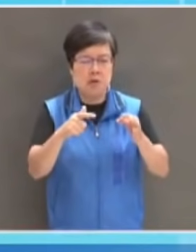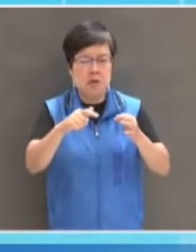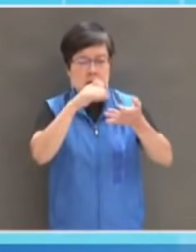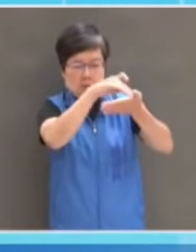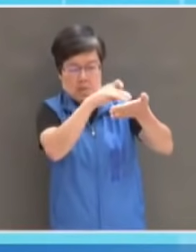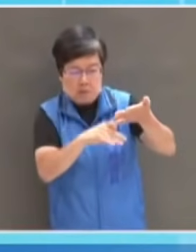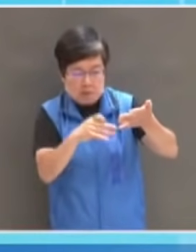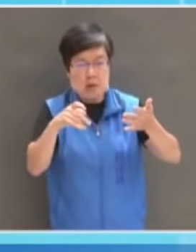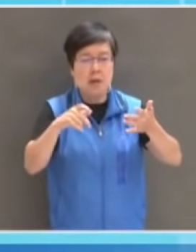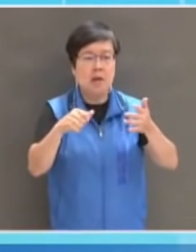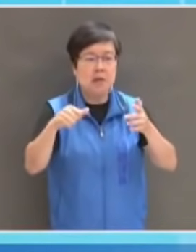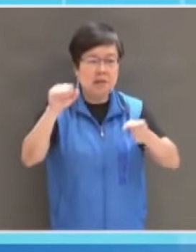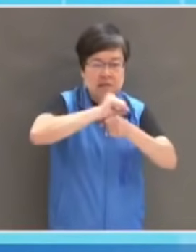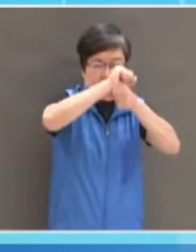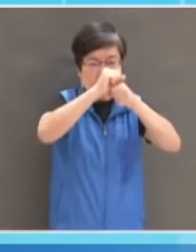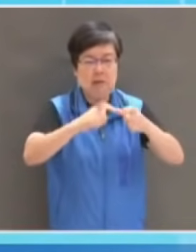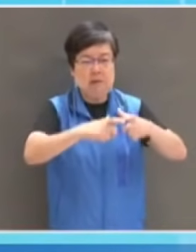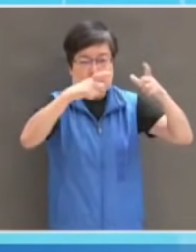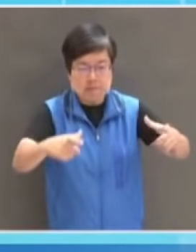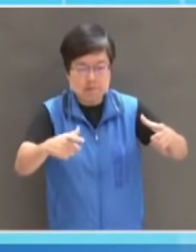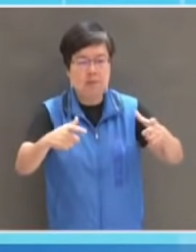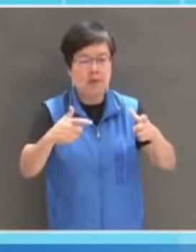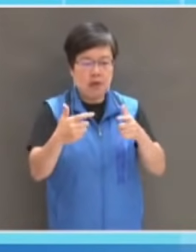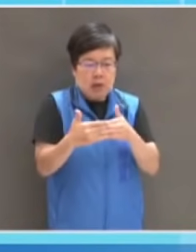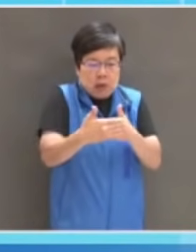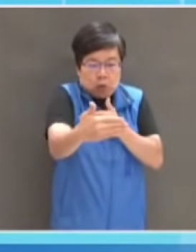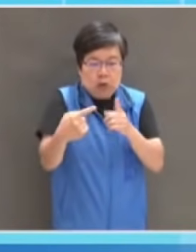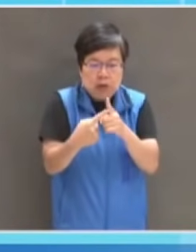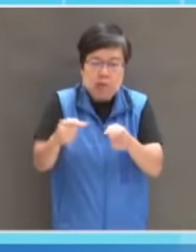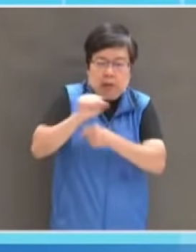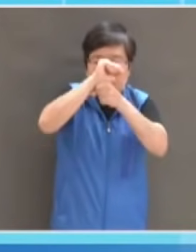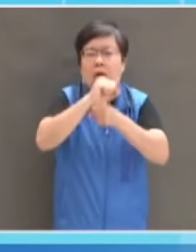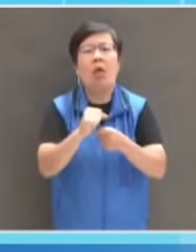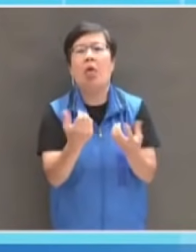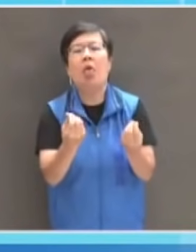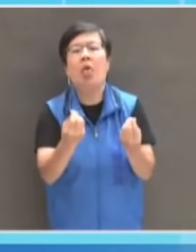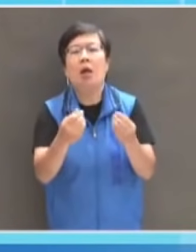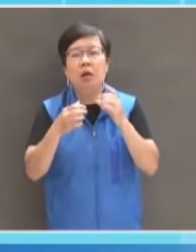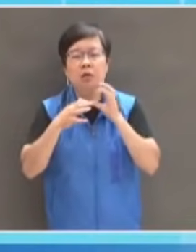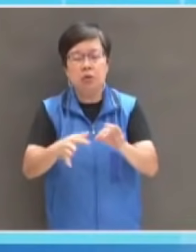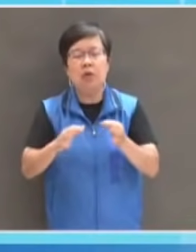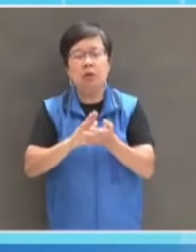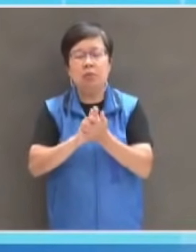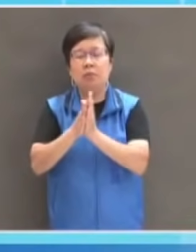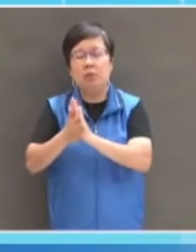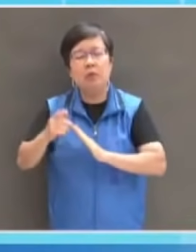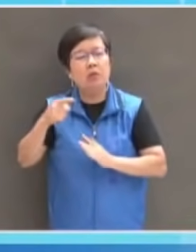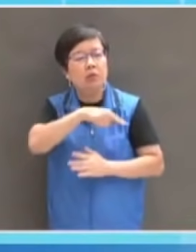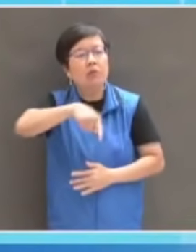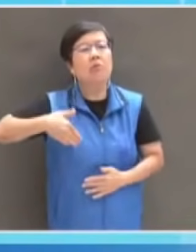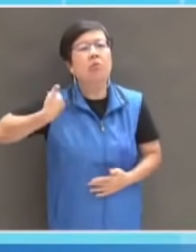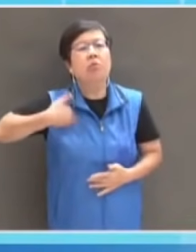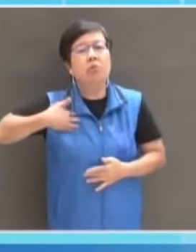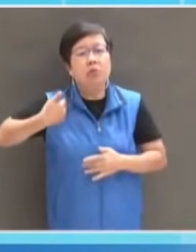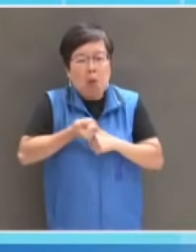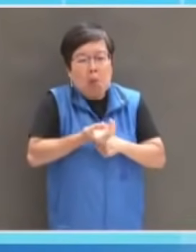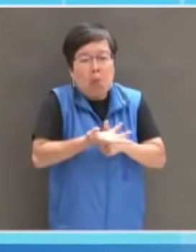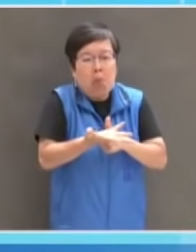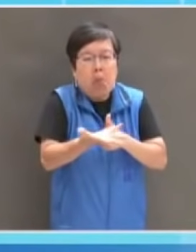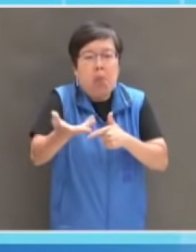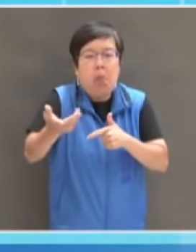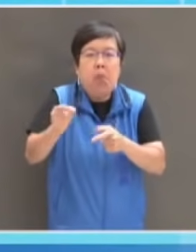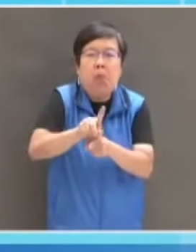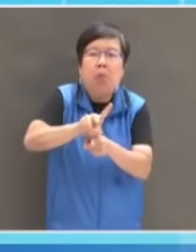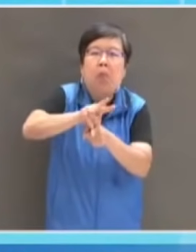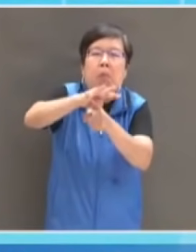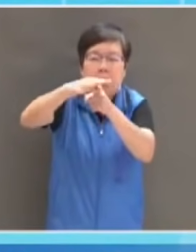离，让整个病毒迅速的大幅度的扩展，让病毒不断的扩展，从